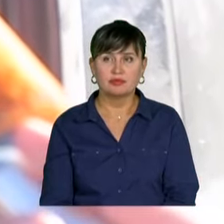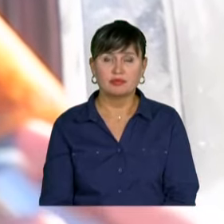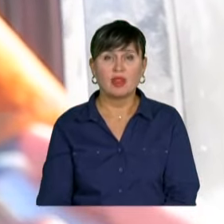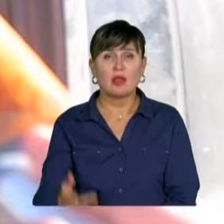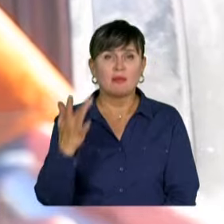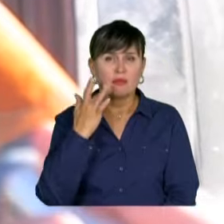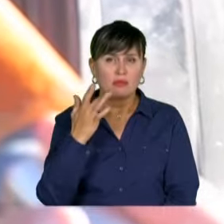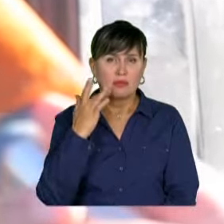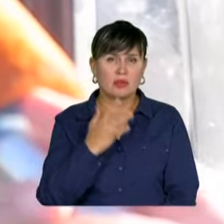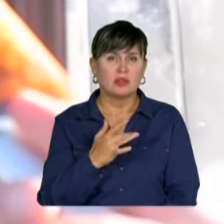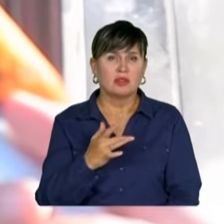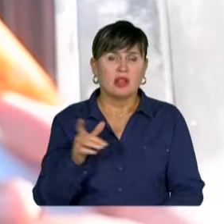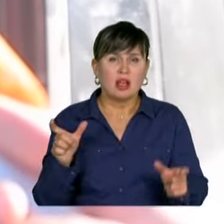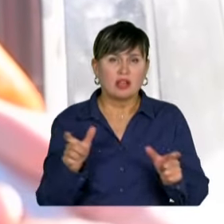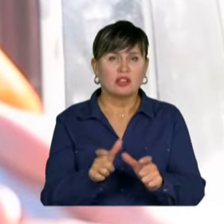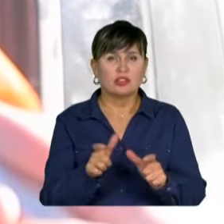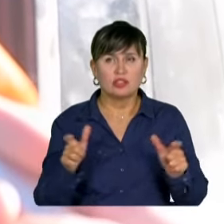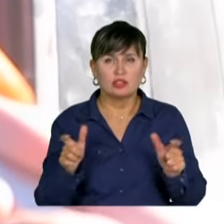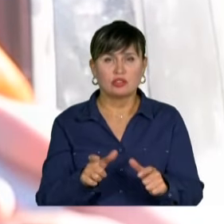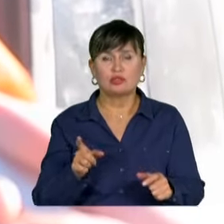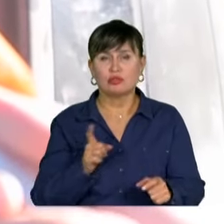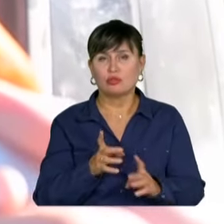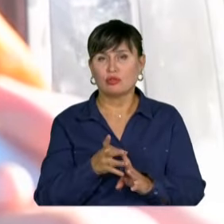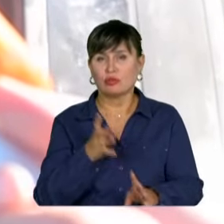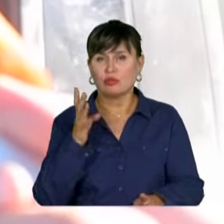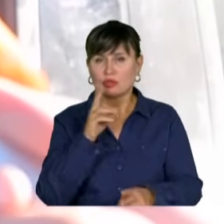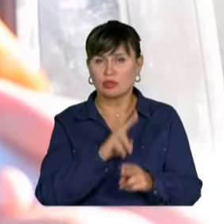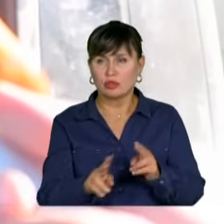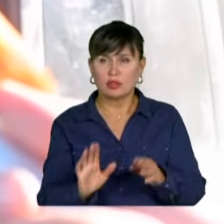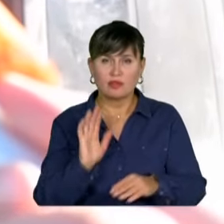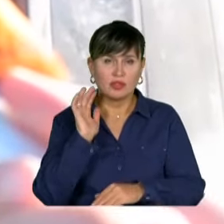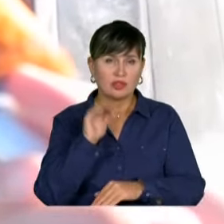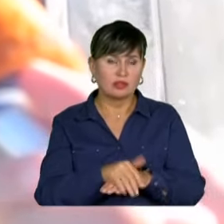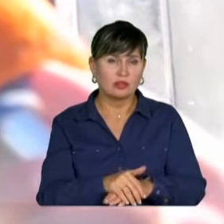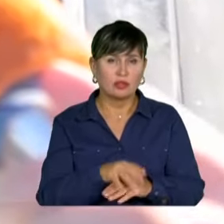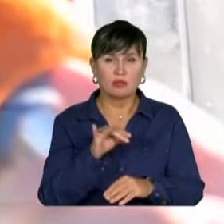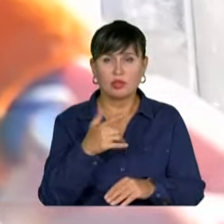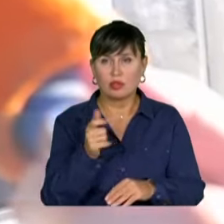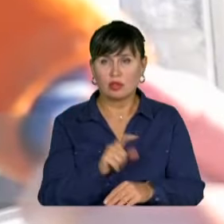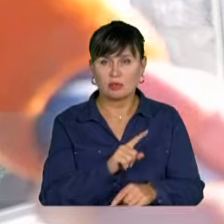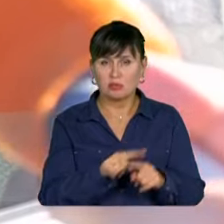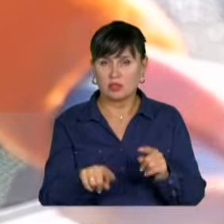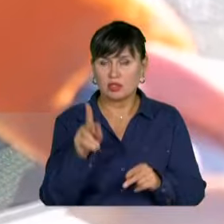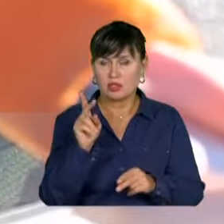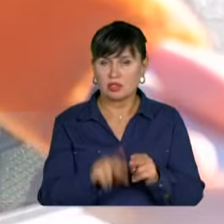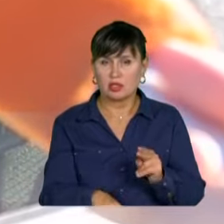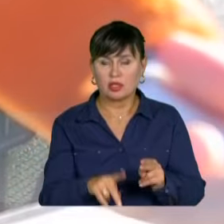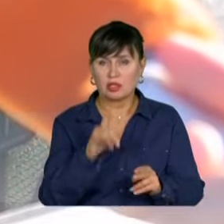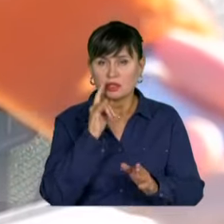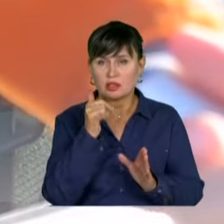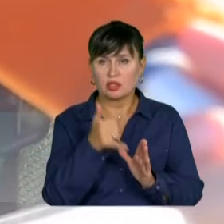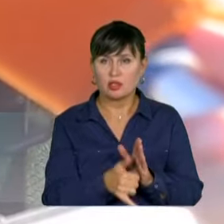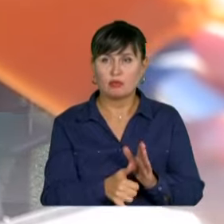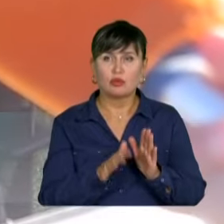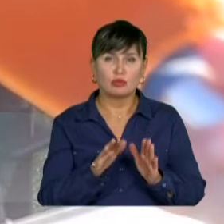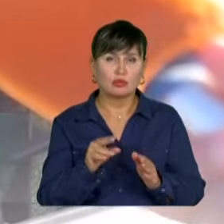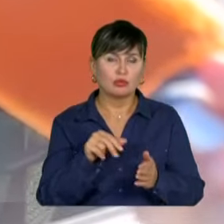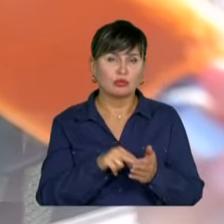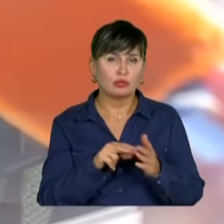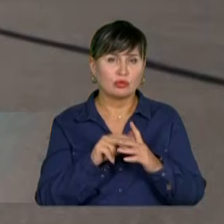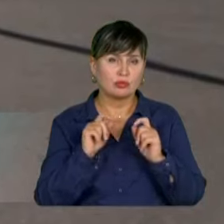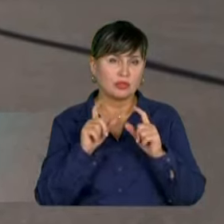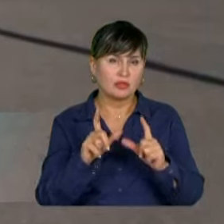Постоянно вводят ограничения. В ожидании в очереди теряем почти весь день. При этом газ быстро заканчивается на заправках, лишь бы цены не